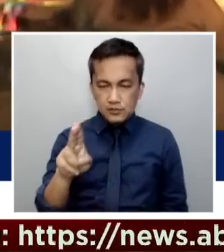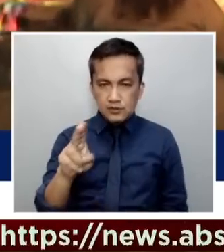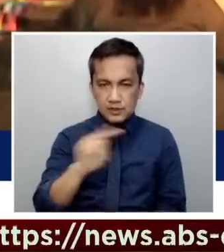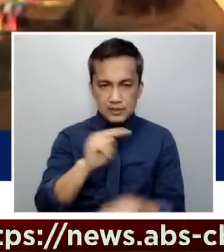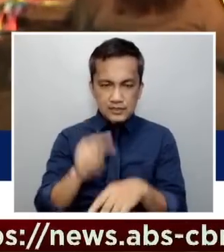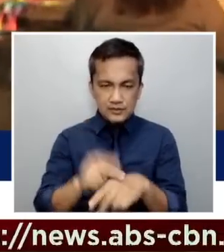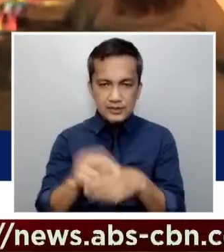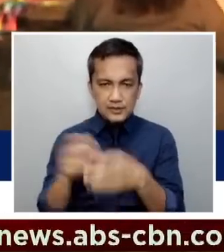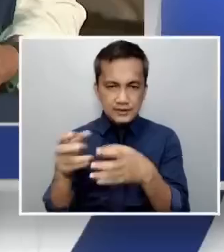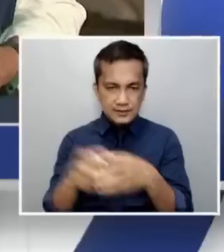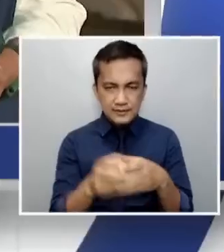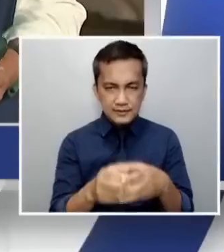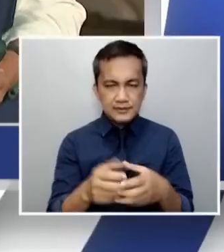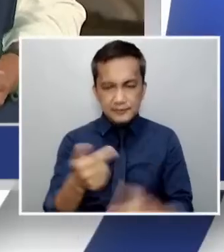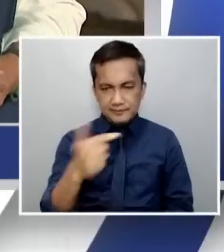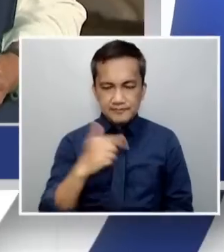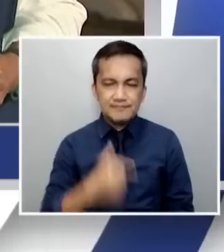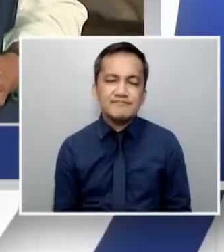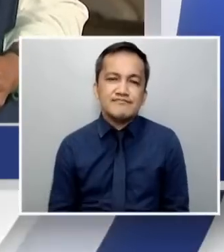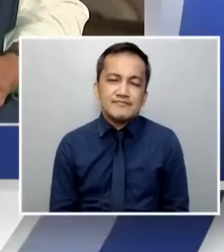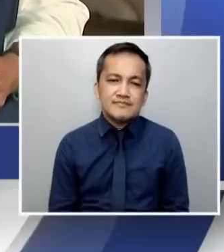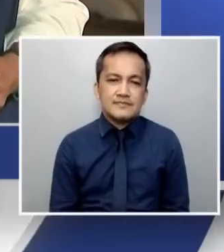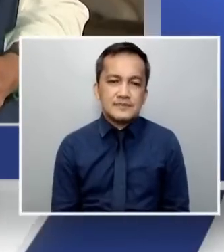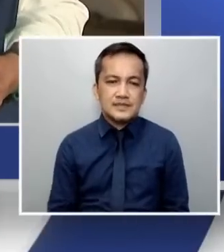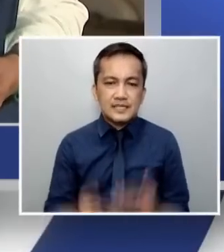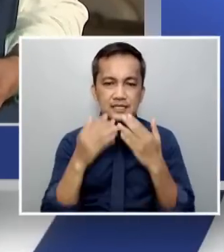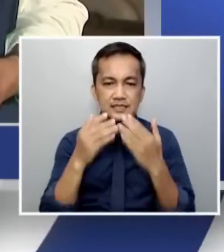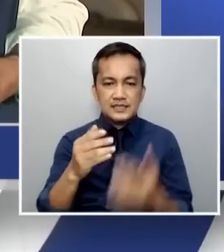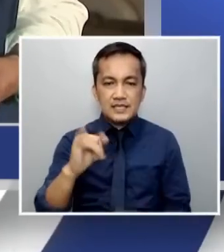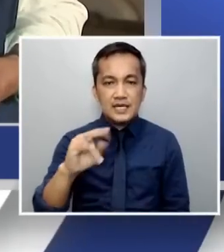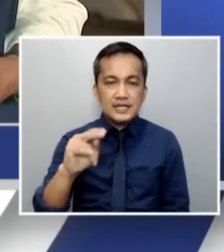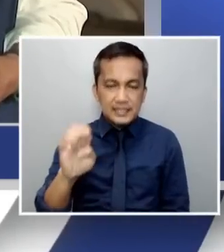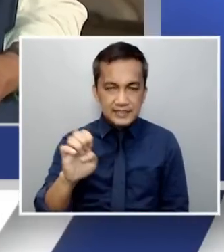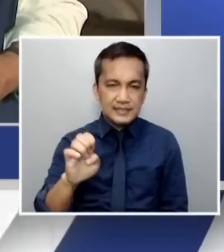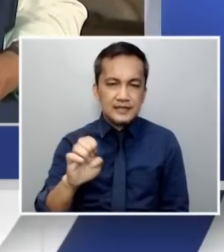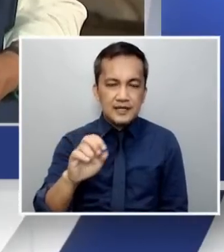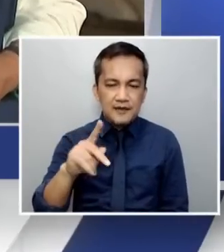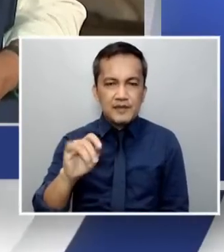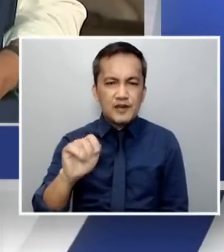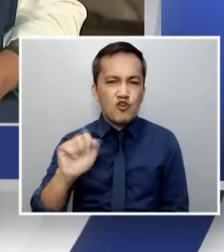agencies. Kabayan? Maraming salamat, Irene Perol.